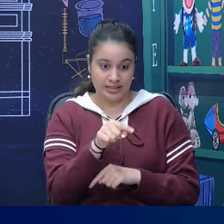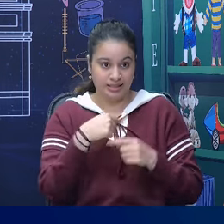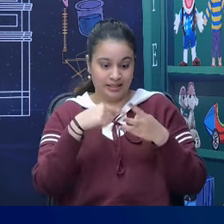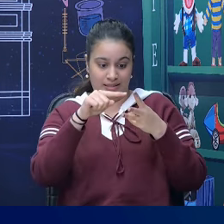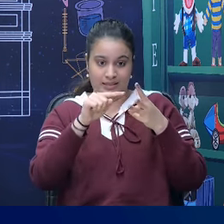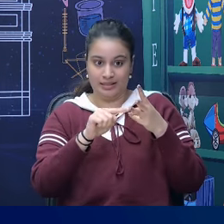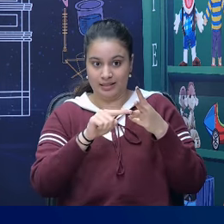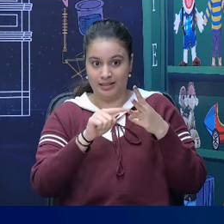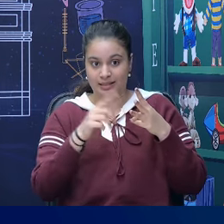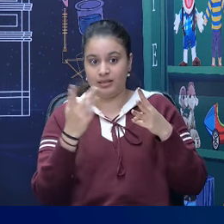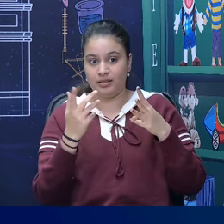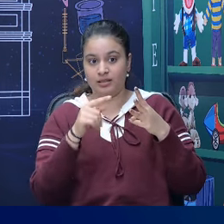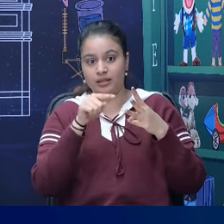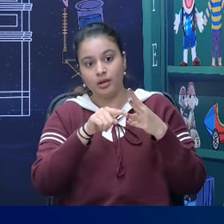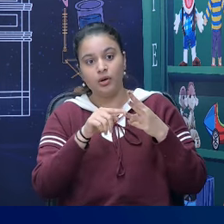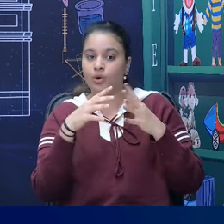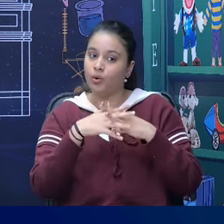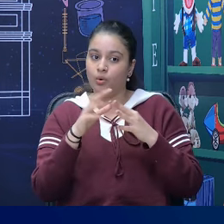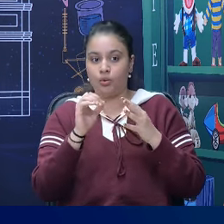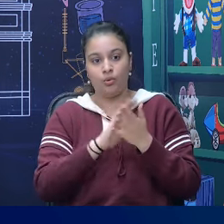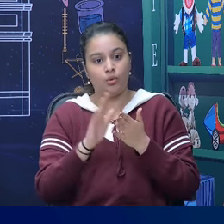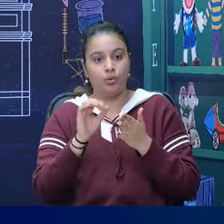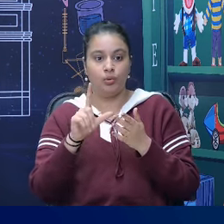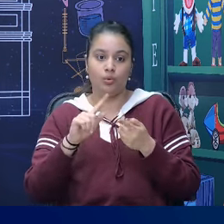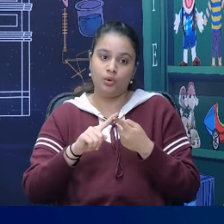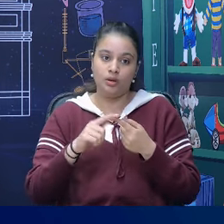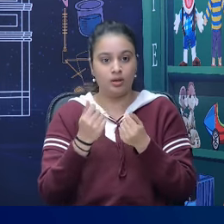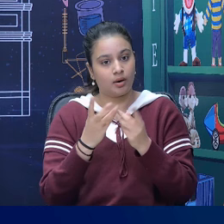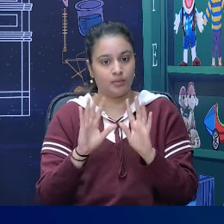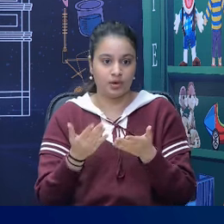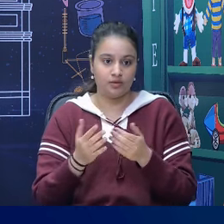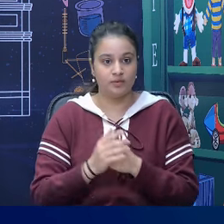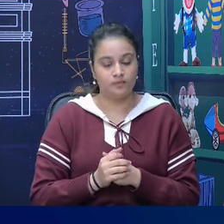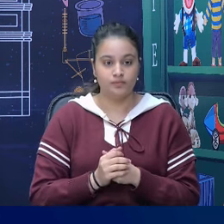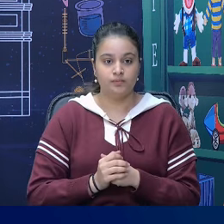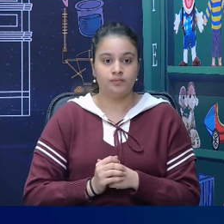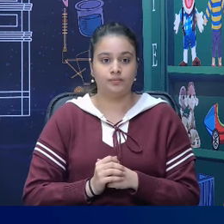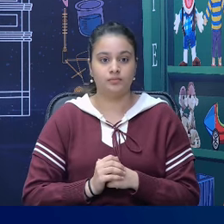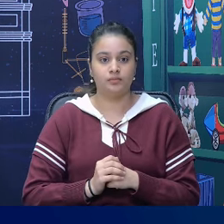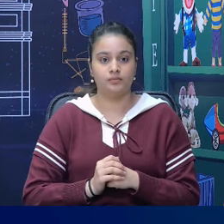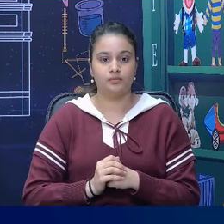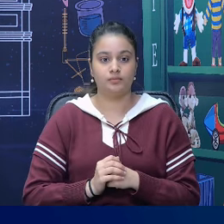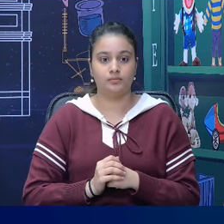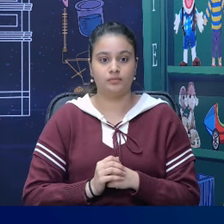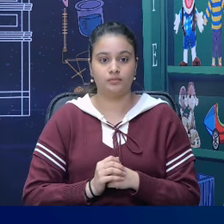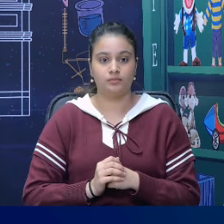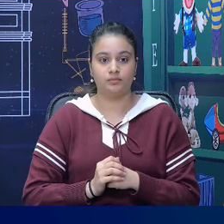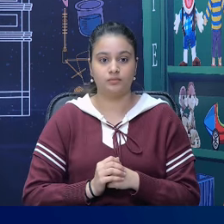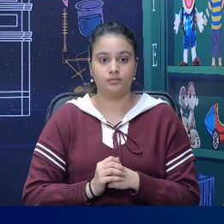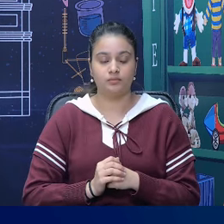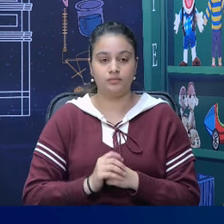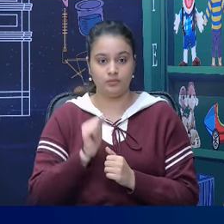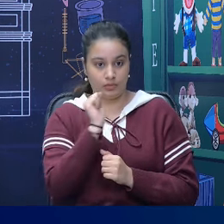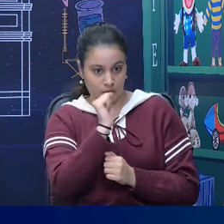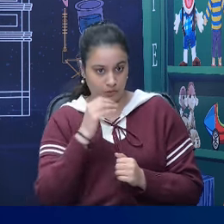भी पूर्ण संख्याएं ही पावर है इनकी जी तीन दो और एक तो आप कुछ एक्सप्रेशन लिखिए